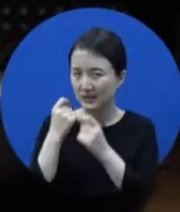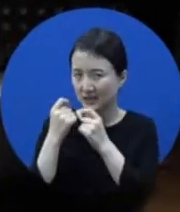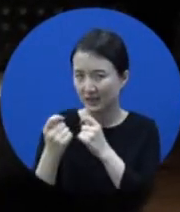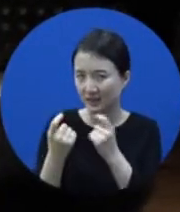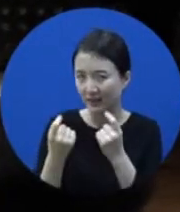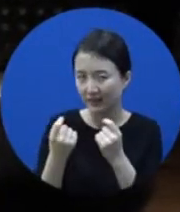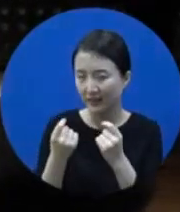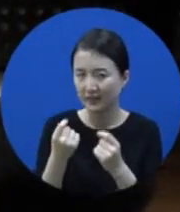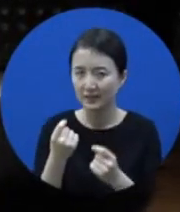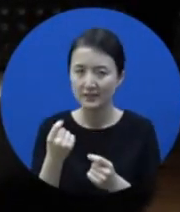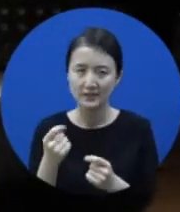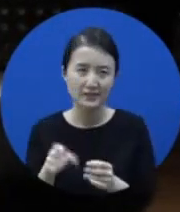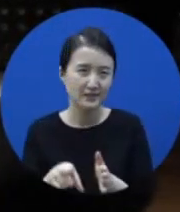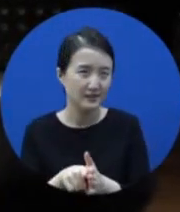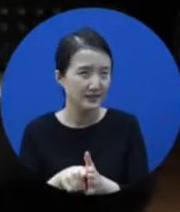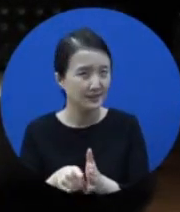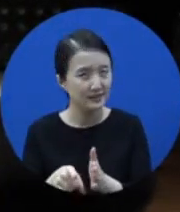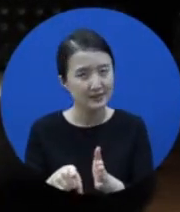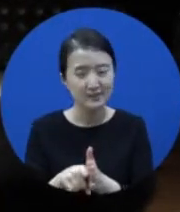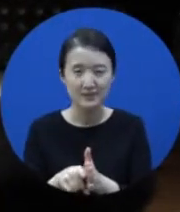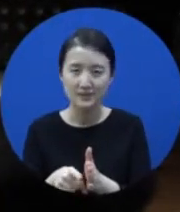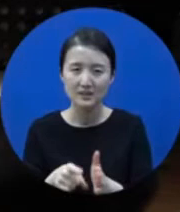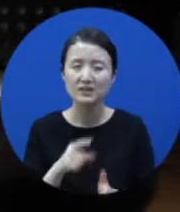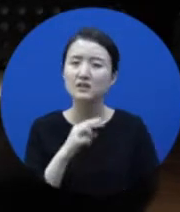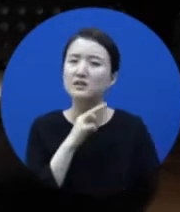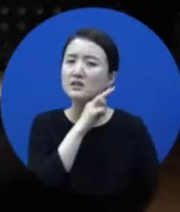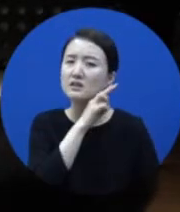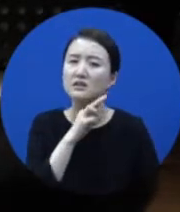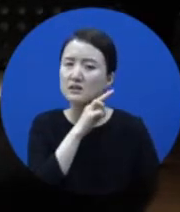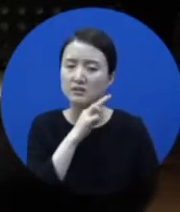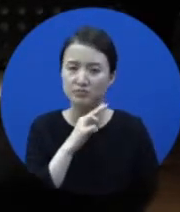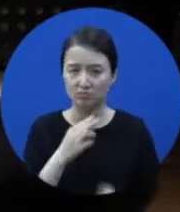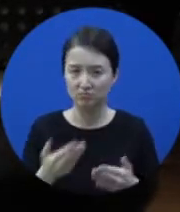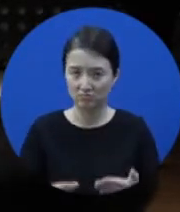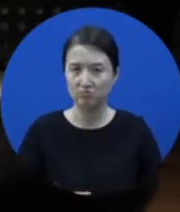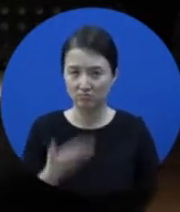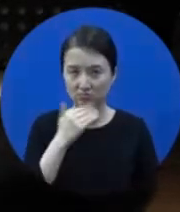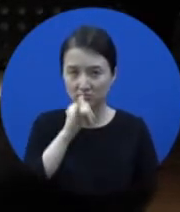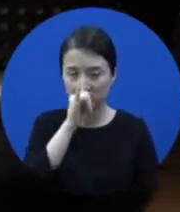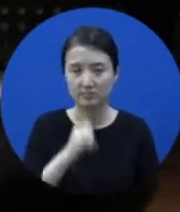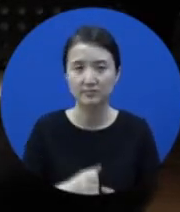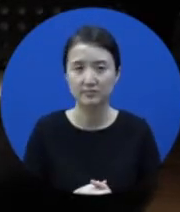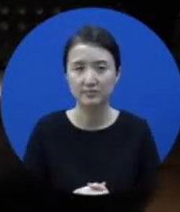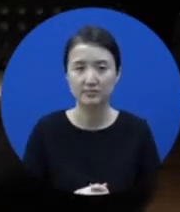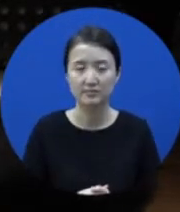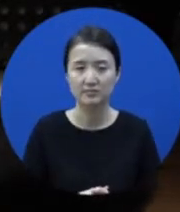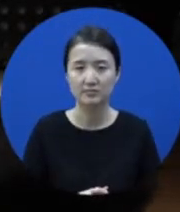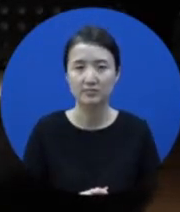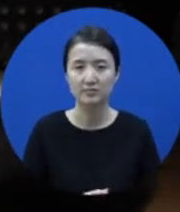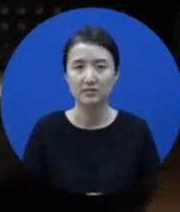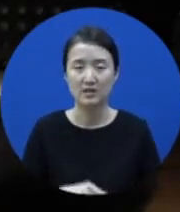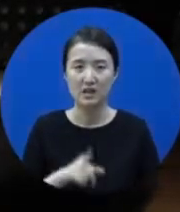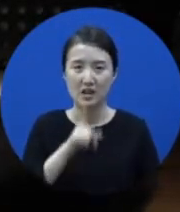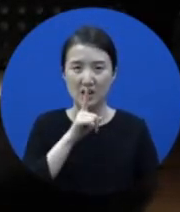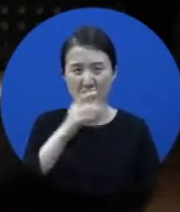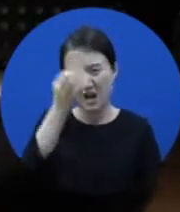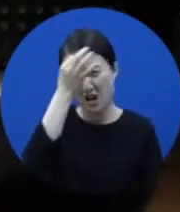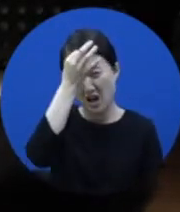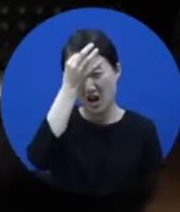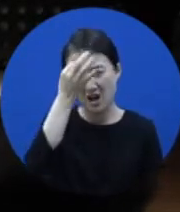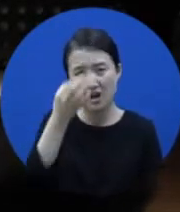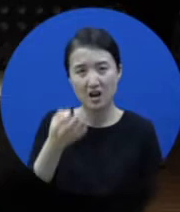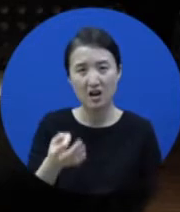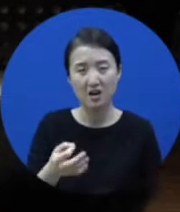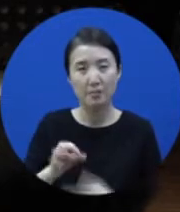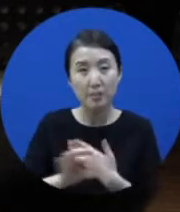조금 신뢰감이 떨어지는 것 같아. 그래서 너무 유창하게 말을 하는 영업사원의 말을 들으면 마음으로 막 결심을